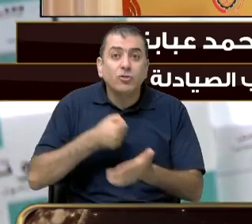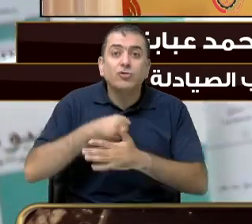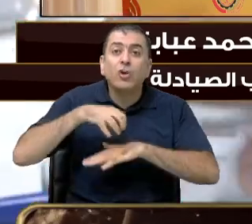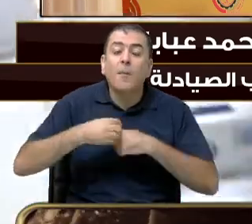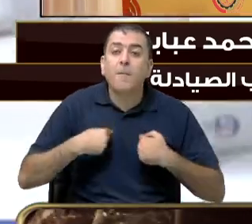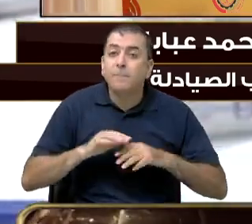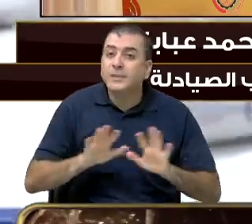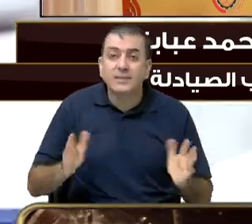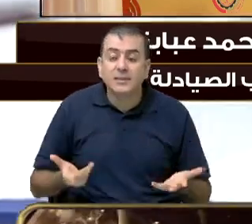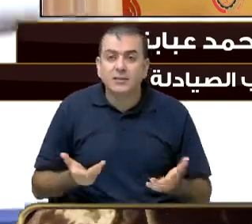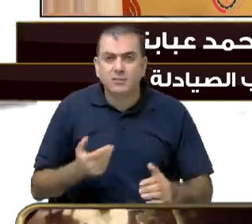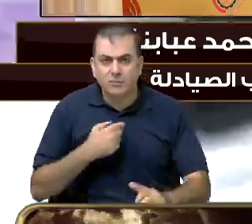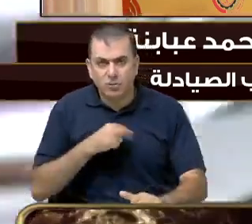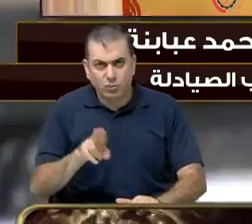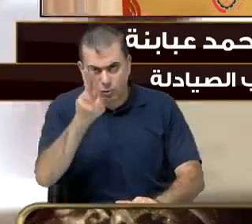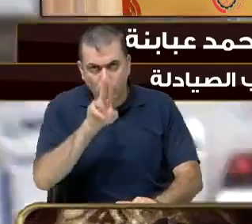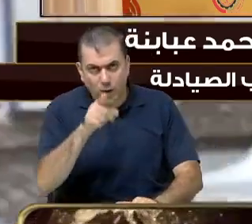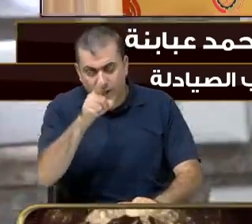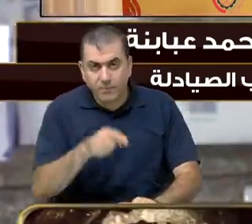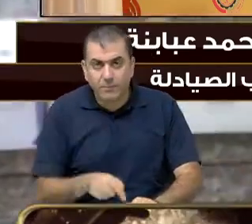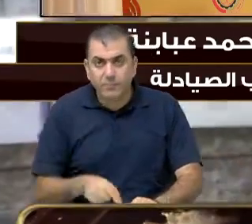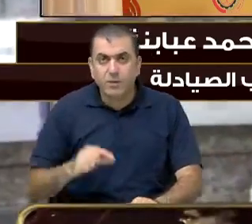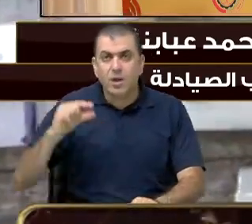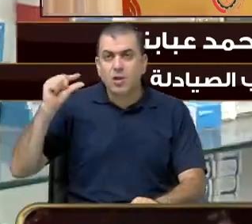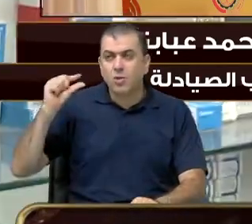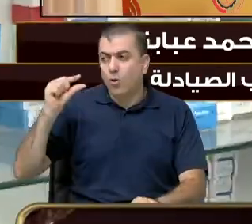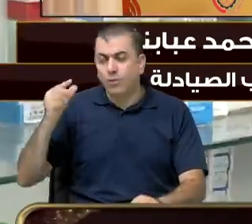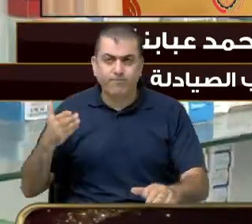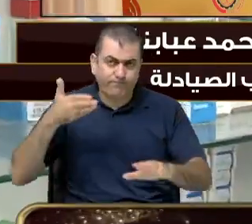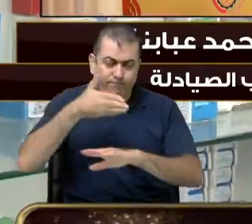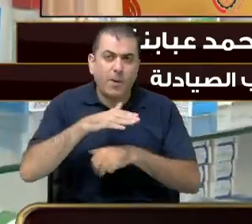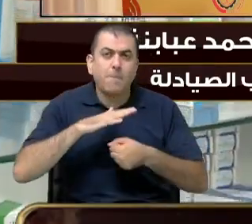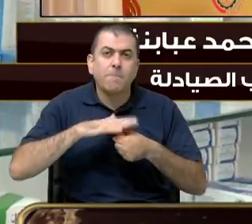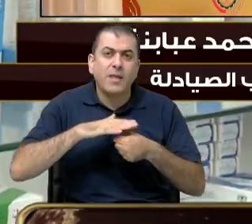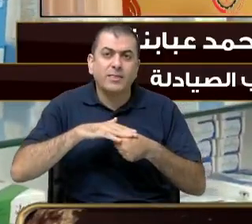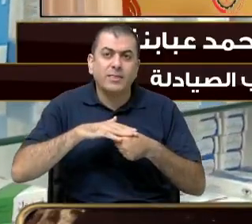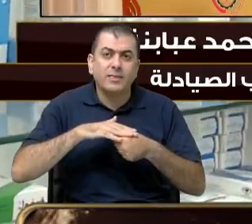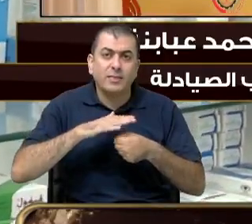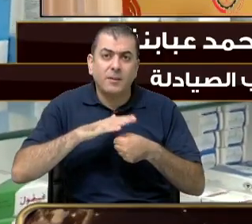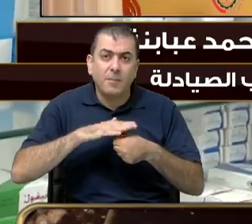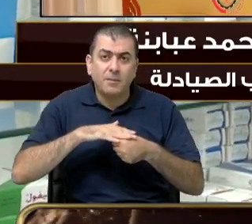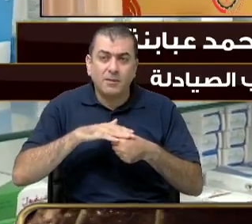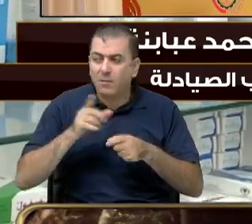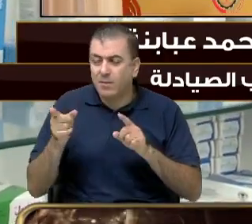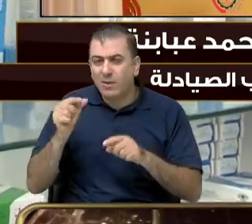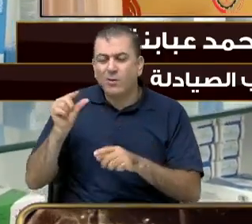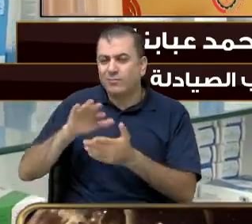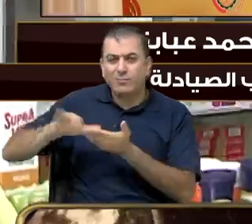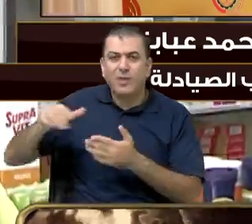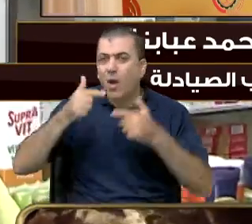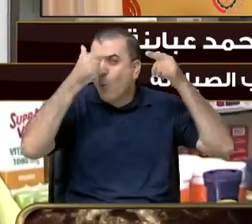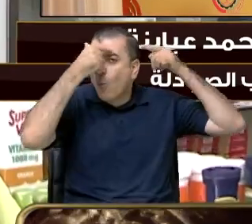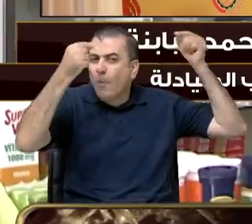سؤال، هل يجوز الطبيب لما بيزور مريض في بيته بيجوز يودي له ممرض بدل طبيب؟ الطبيب